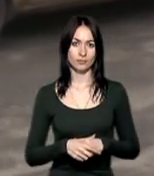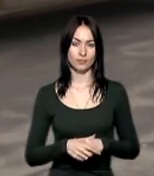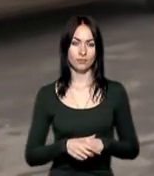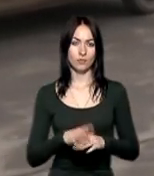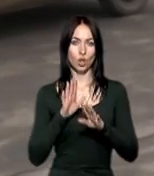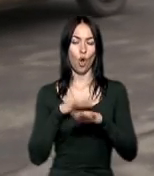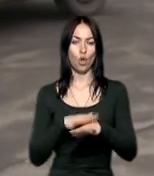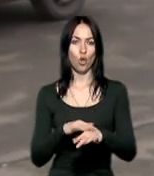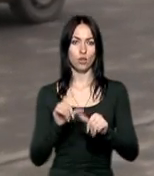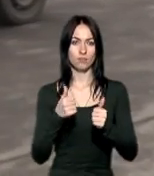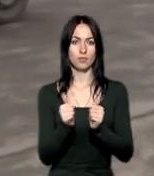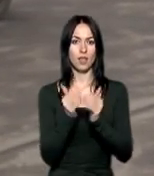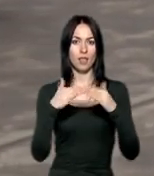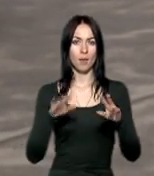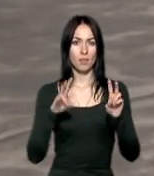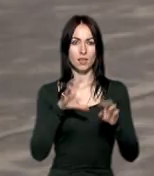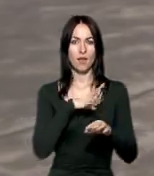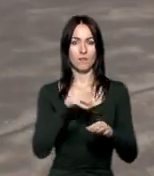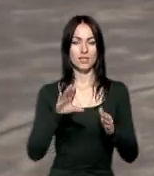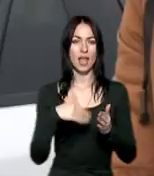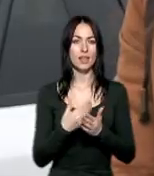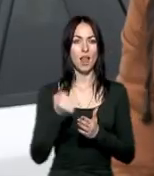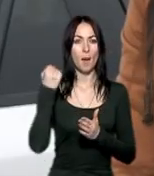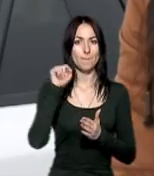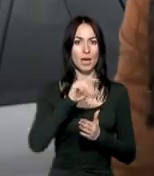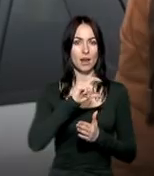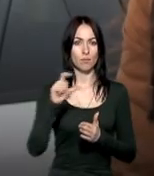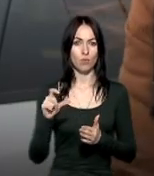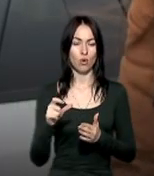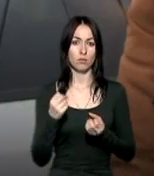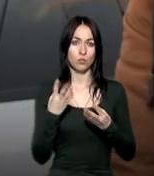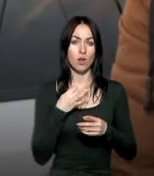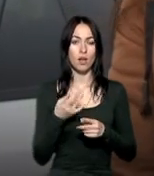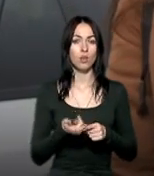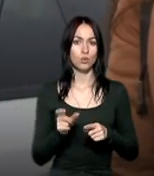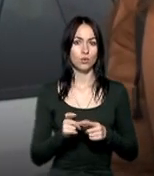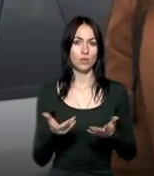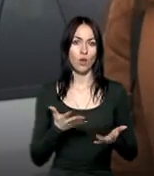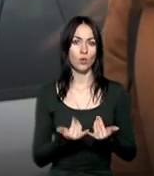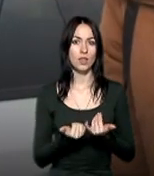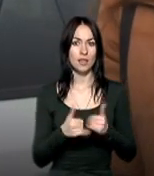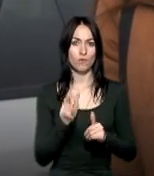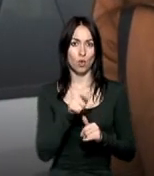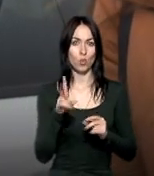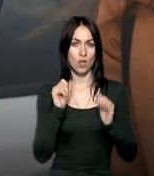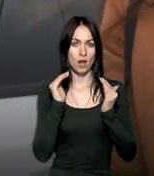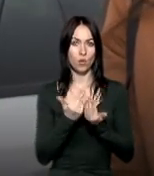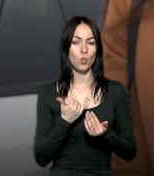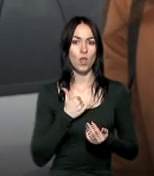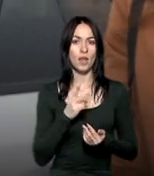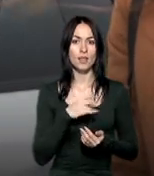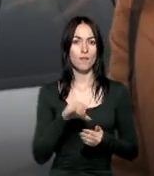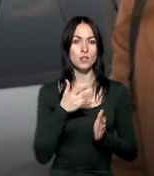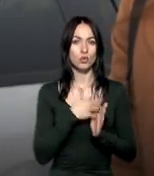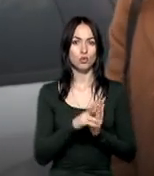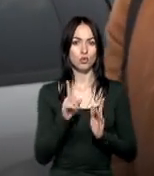Колону формують біля намету «Все для перемоги». Якось дивно. Люди на карантині, у нас просто не всі розуміють, що